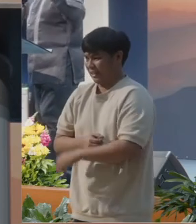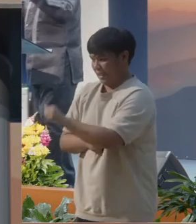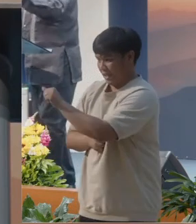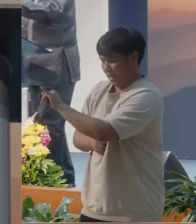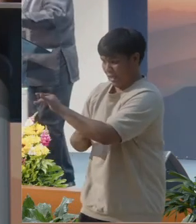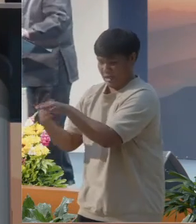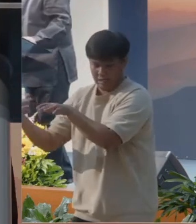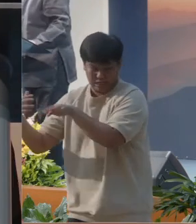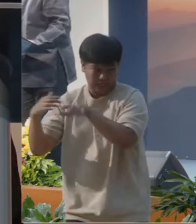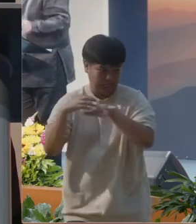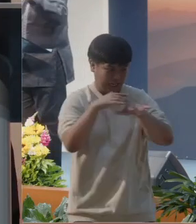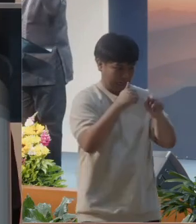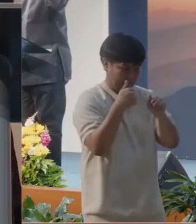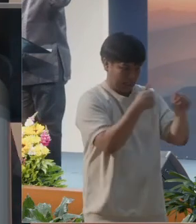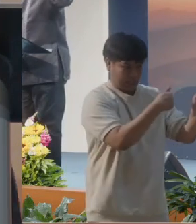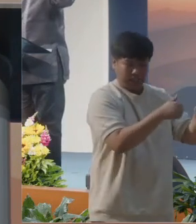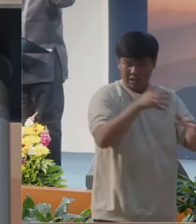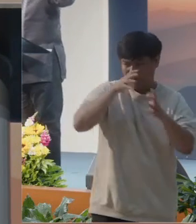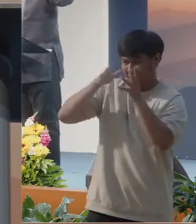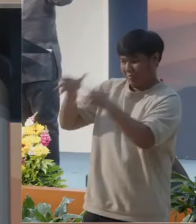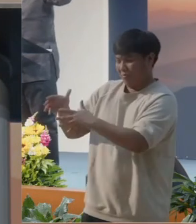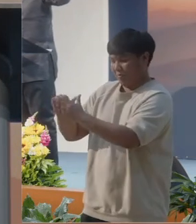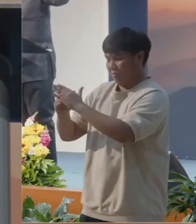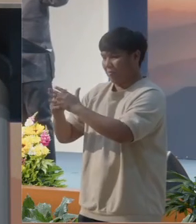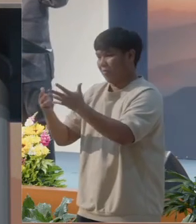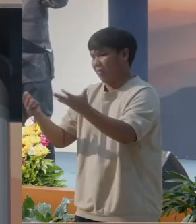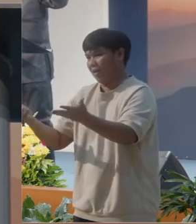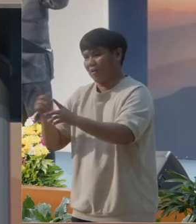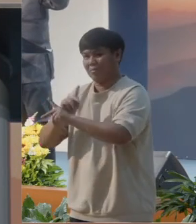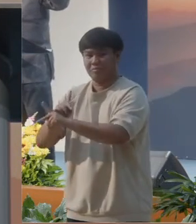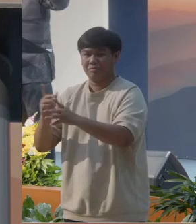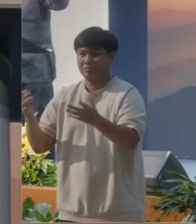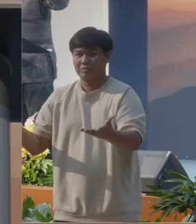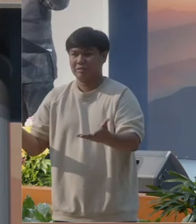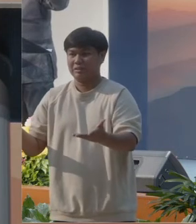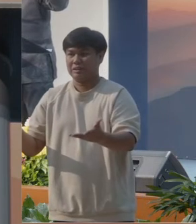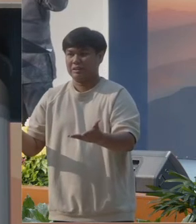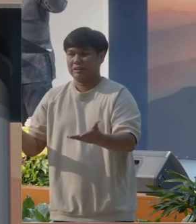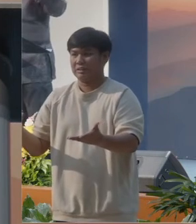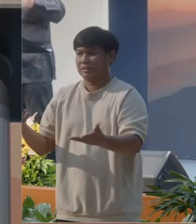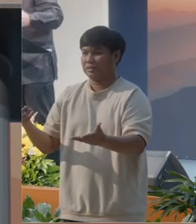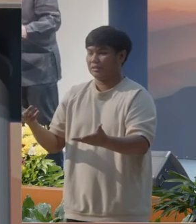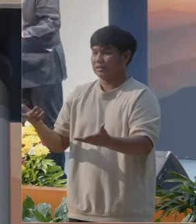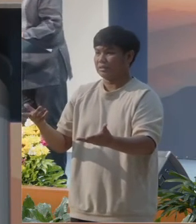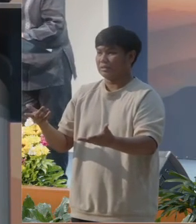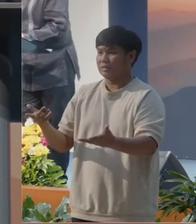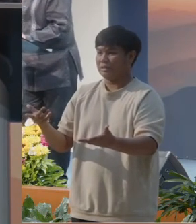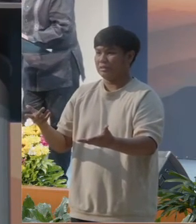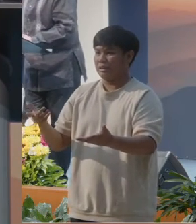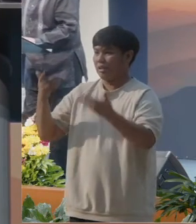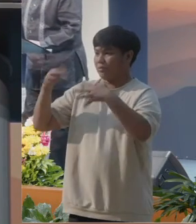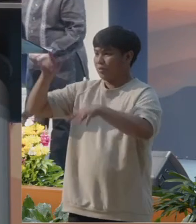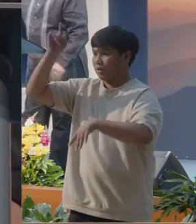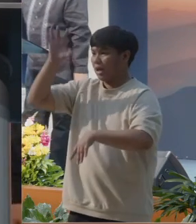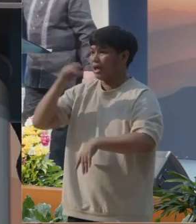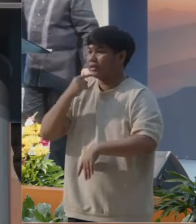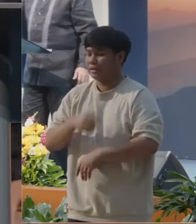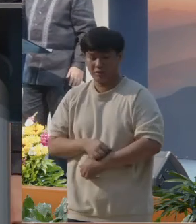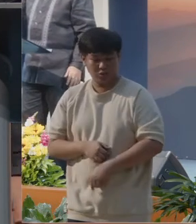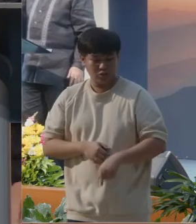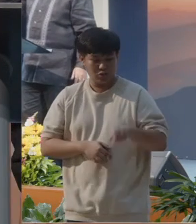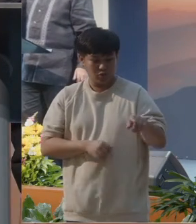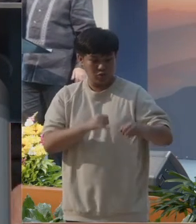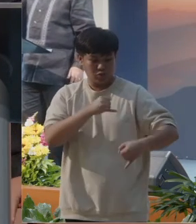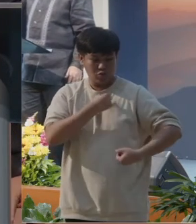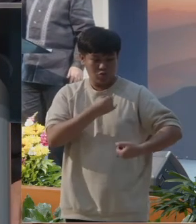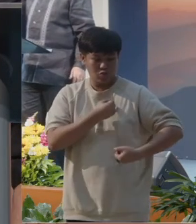Ai lumabas. Ano nangyari? Iniwan nila yung kanilang kaharian ng walang tao. At anong sabi ngayon ng Panginoon? Ngayon,